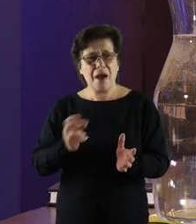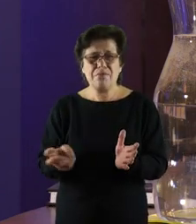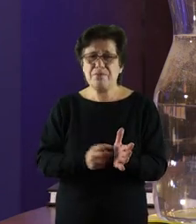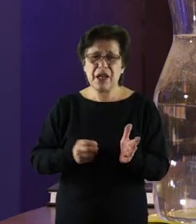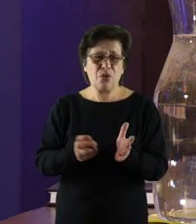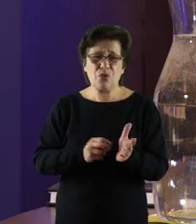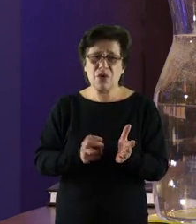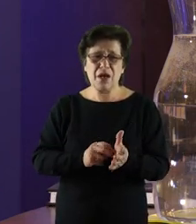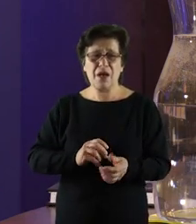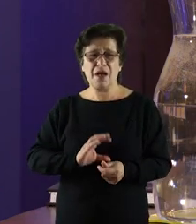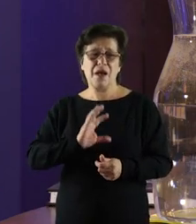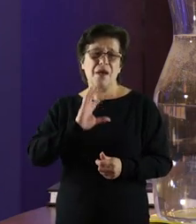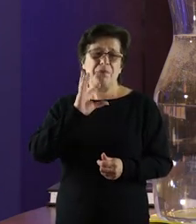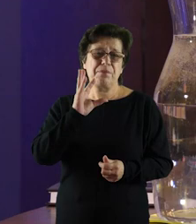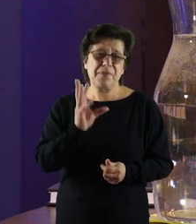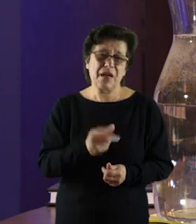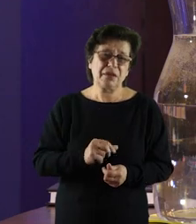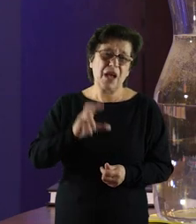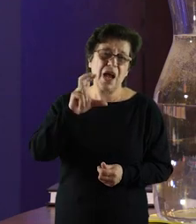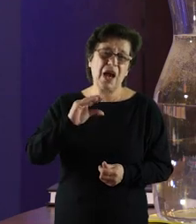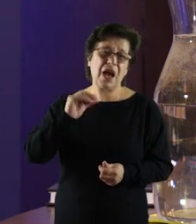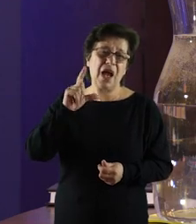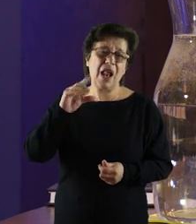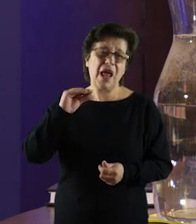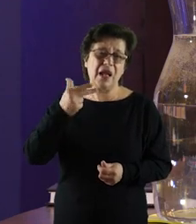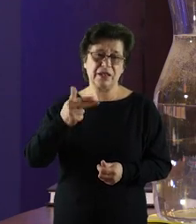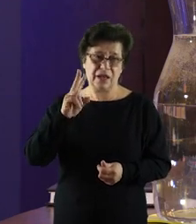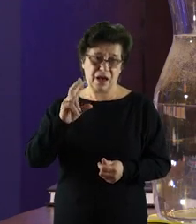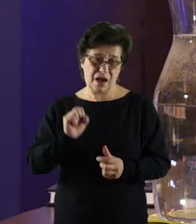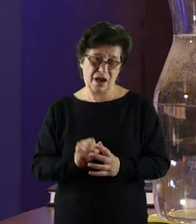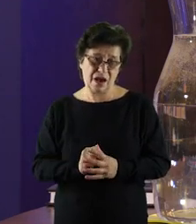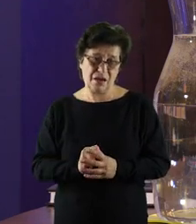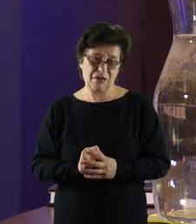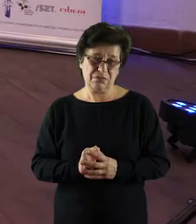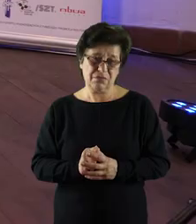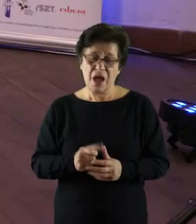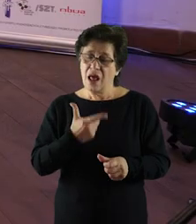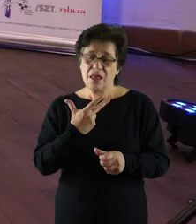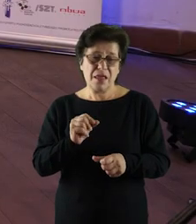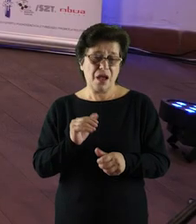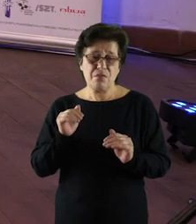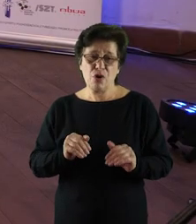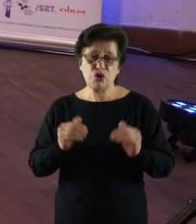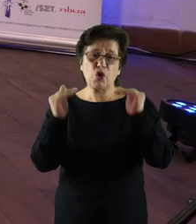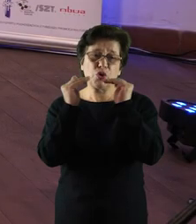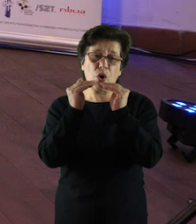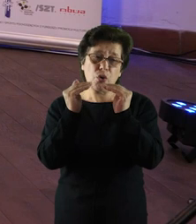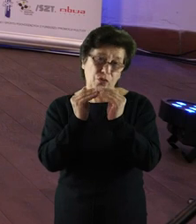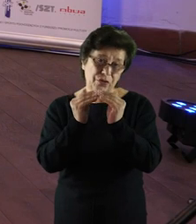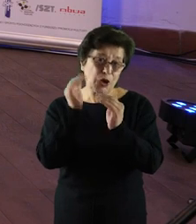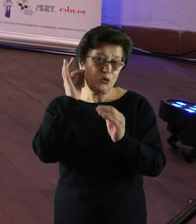mądrej, pięknej, cudownej Lenki, a Helenka za żadne skarby nie może dorównać siostrze. Tak przynajmniej